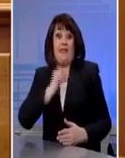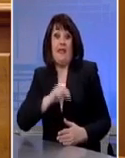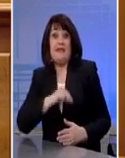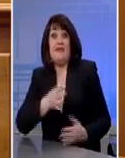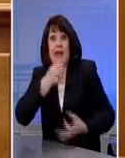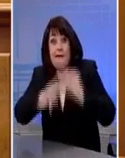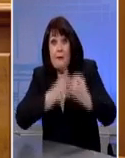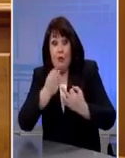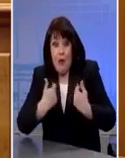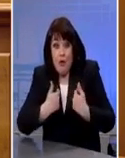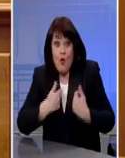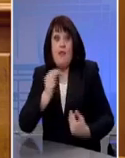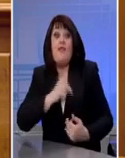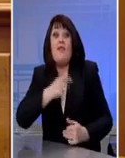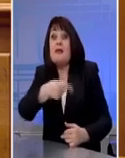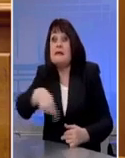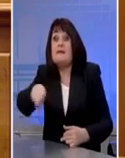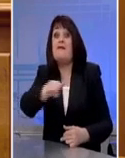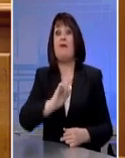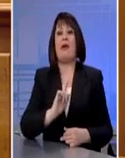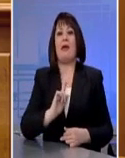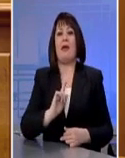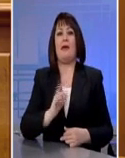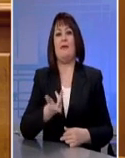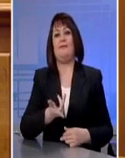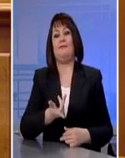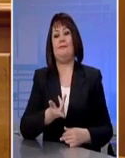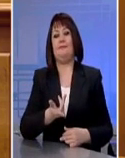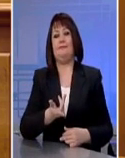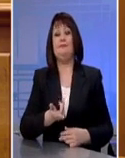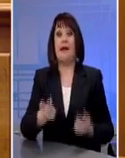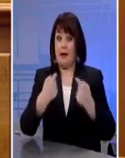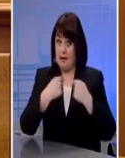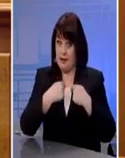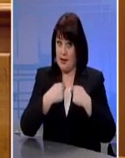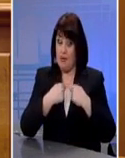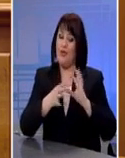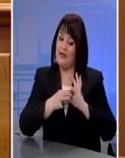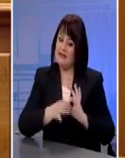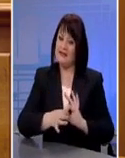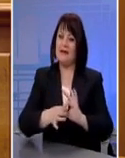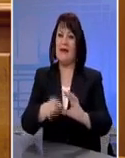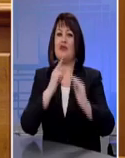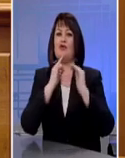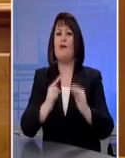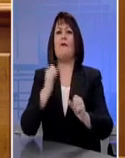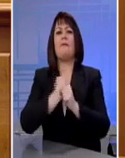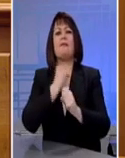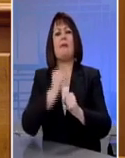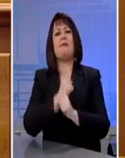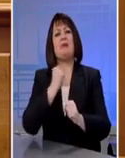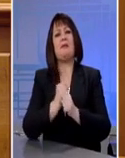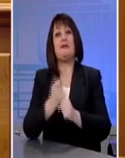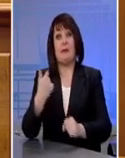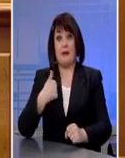ο λόγος μου. Δεν συμφέρει κάποιους ο λόγος μου. Εγώ όμως θα συνεχίσω και θα επιμένω. Γιατί